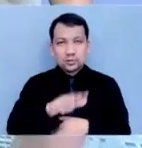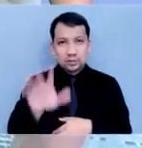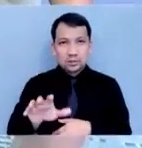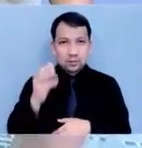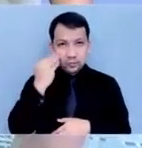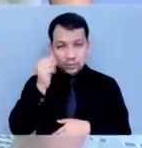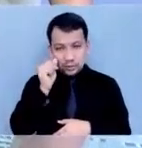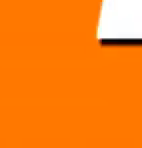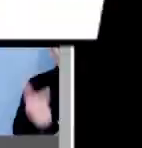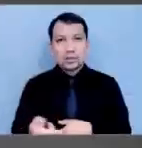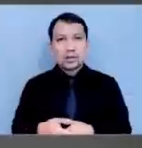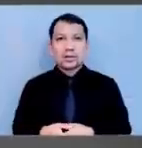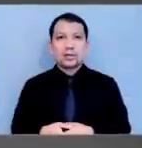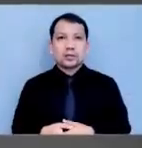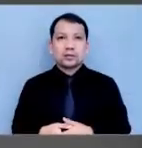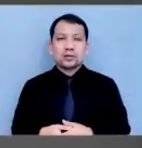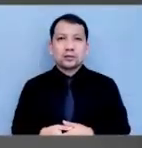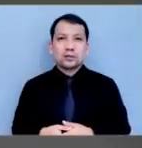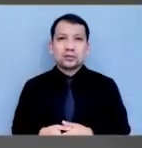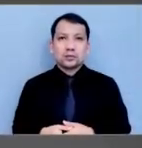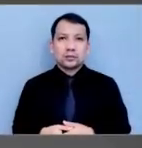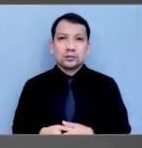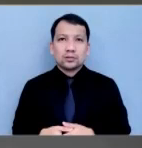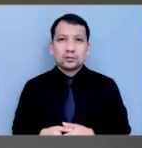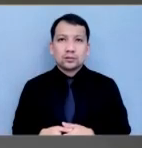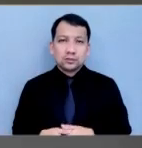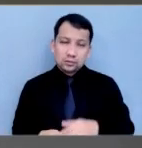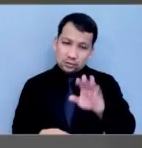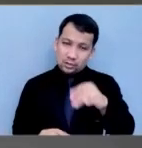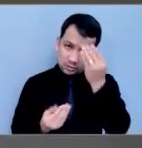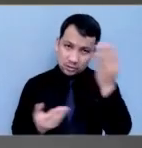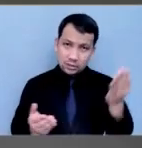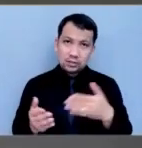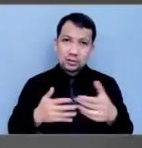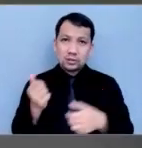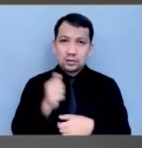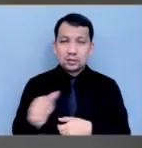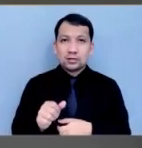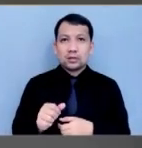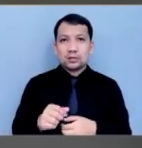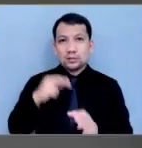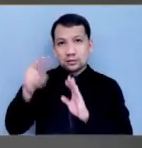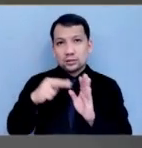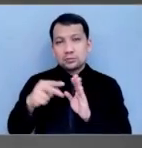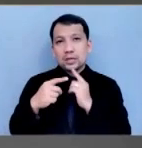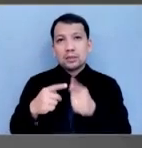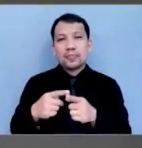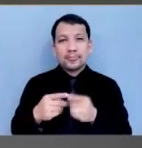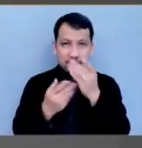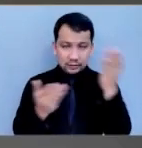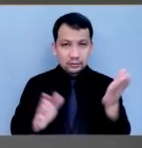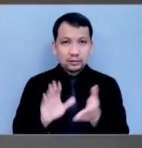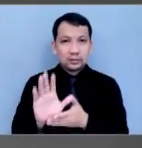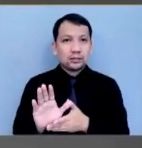Marlene Alcaide. Mga palangga, kumusta kayo? Anyway, sa panibagong Facebook video, idinaan ni